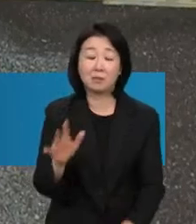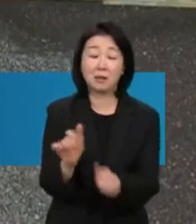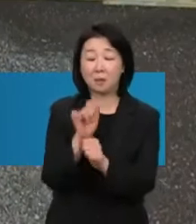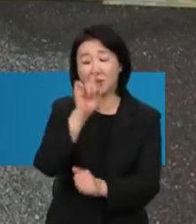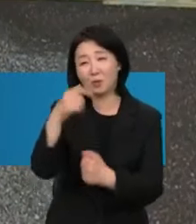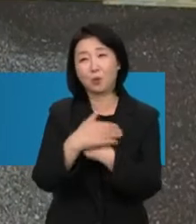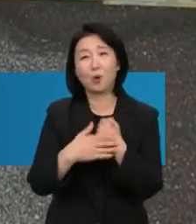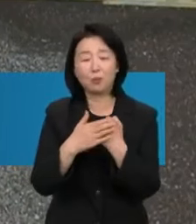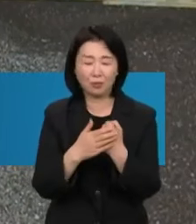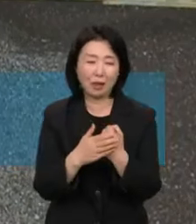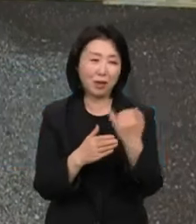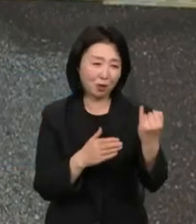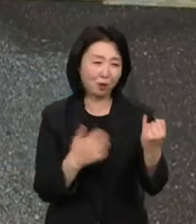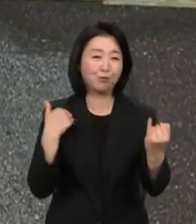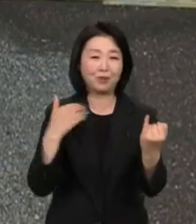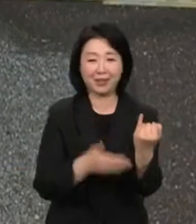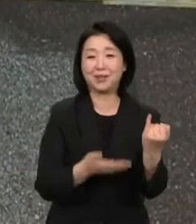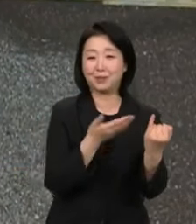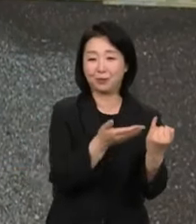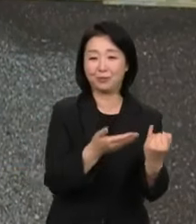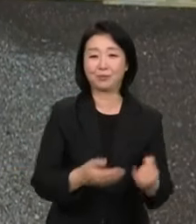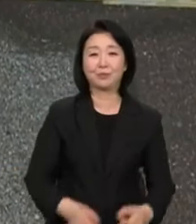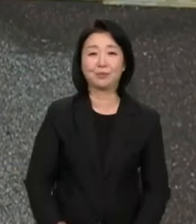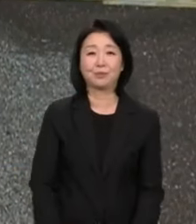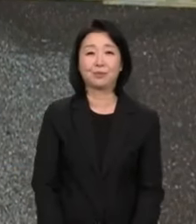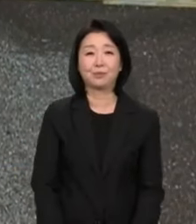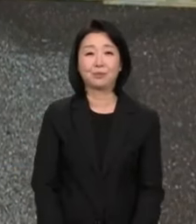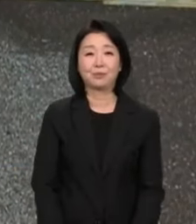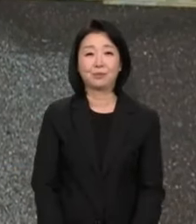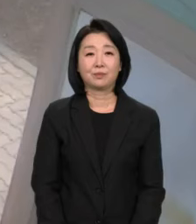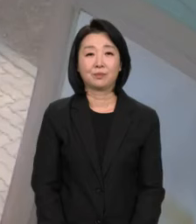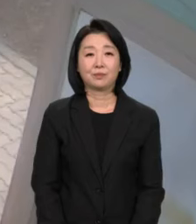덕에 주인품으로 돌아갔습니다. 강버들 기자입니다.